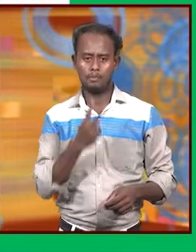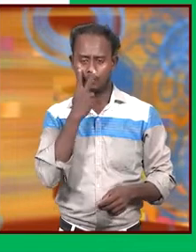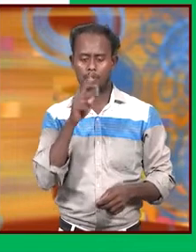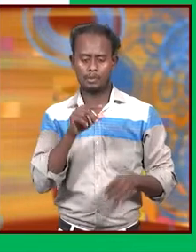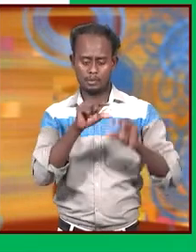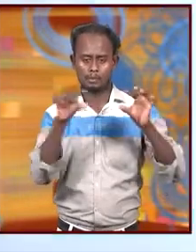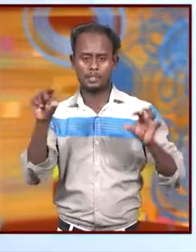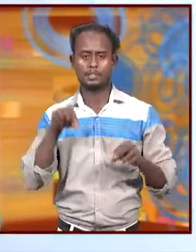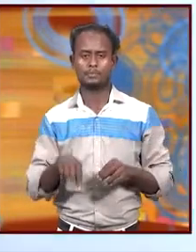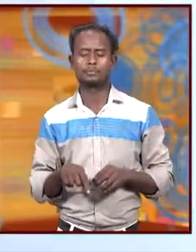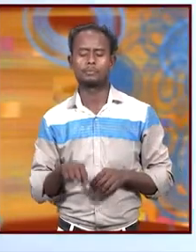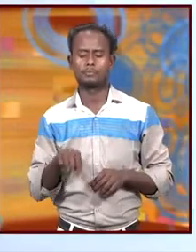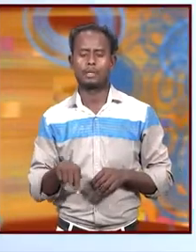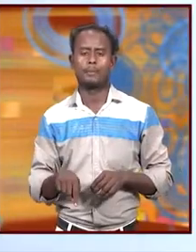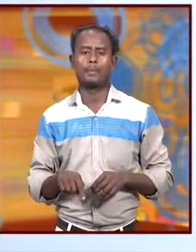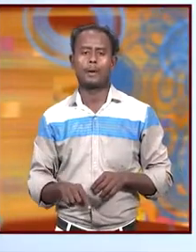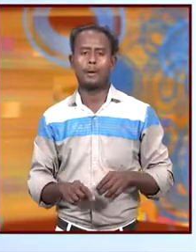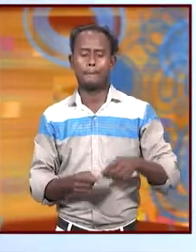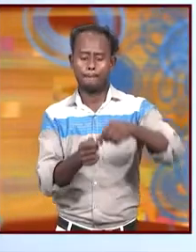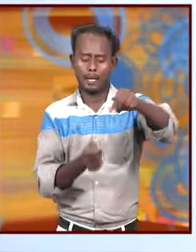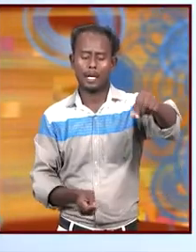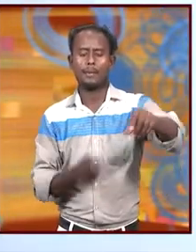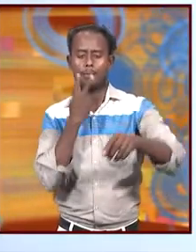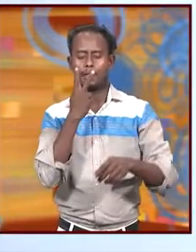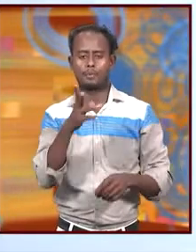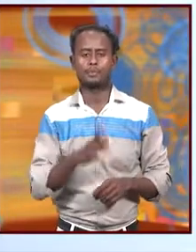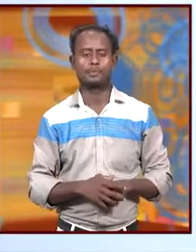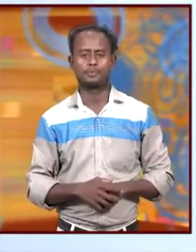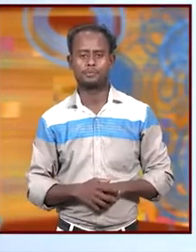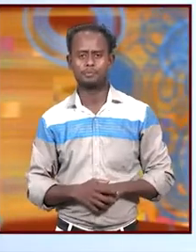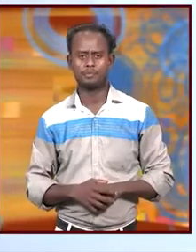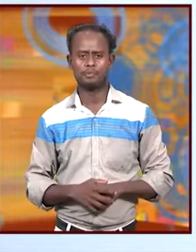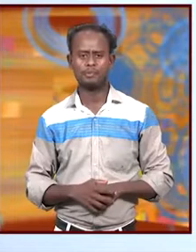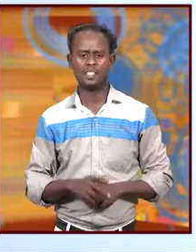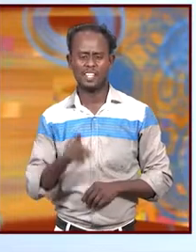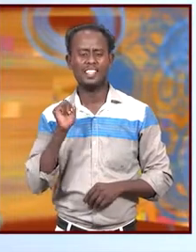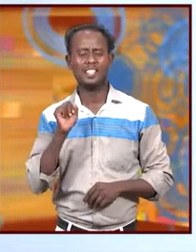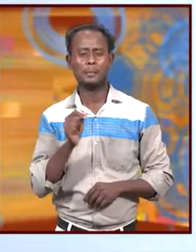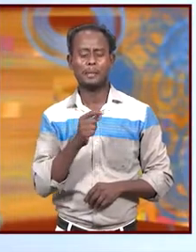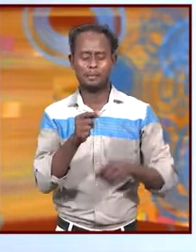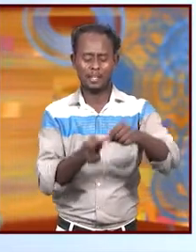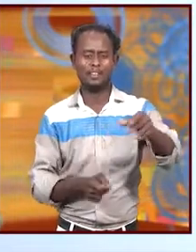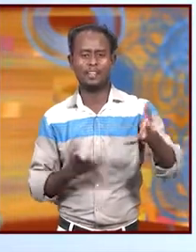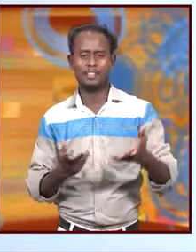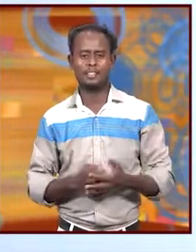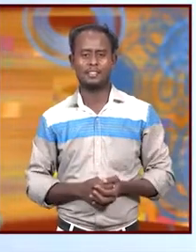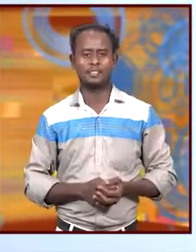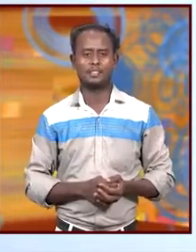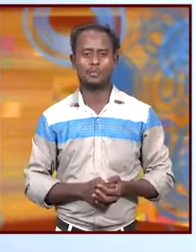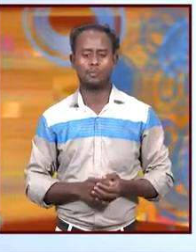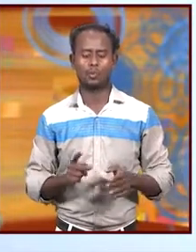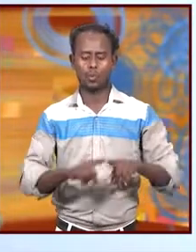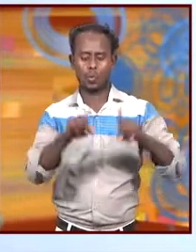தலைப்பின் கீழ் பரப்பளவை நாம் இப்பொழுது காண இருக்கிறோம். அது என்ன பரப்பளவு? ஒரு